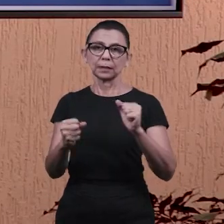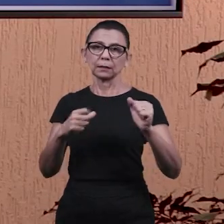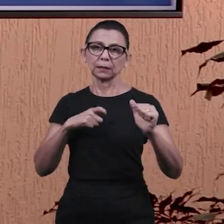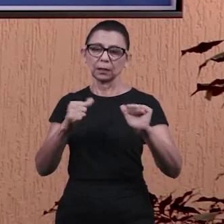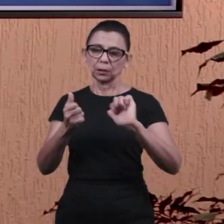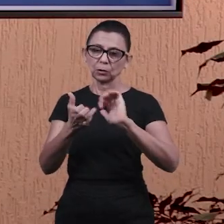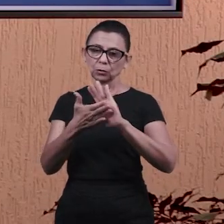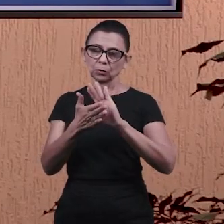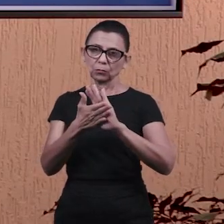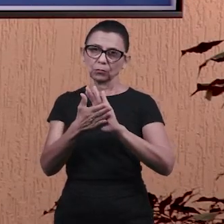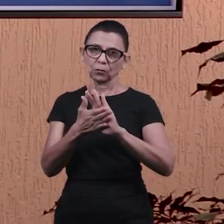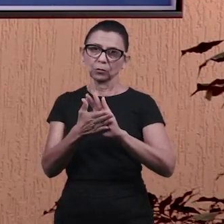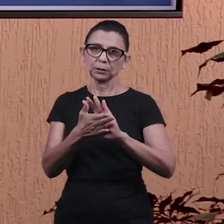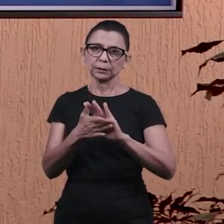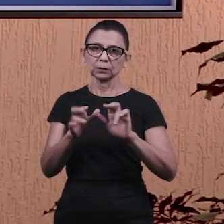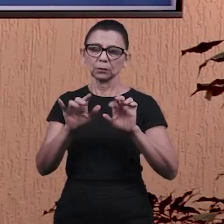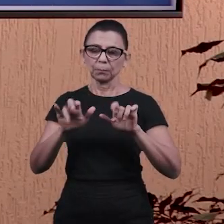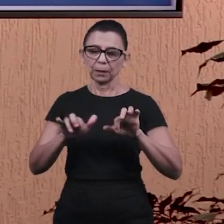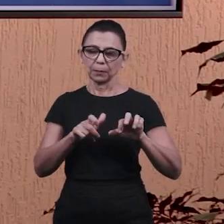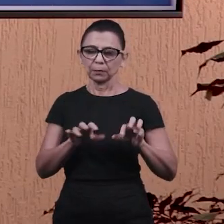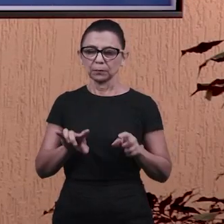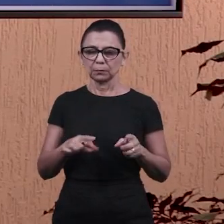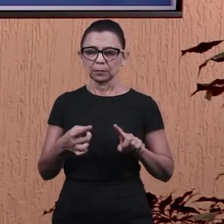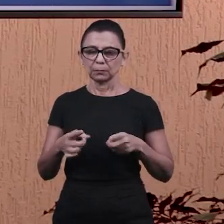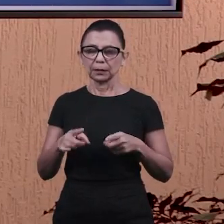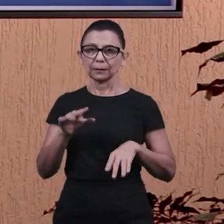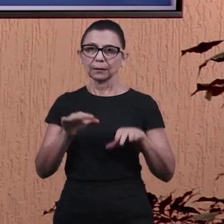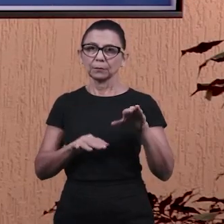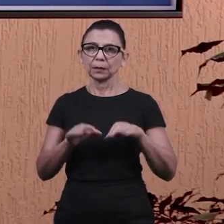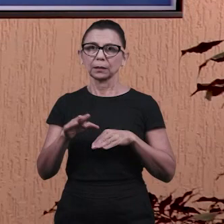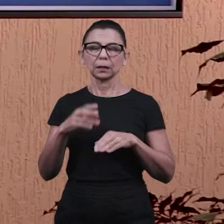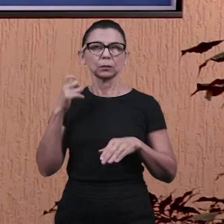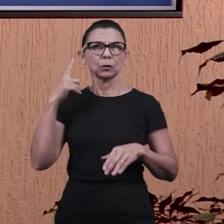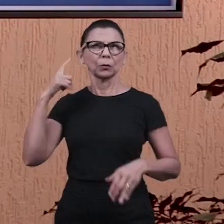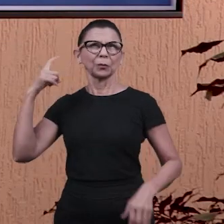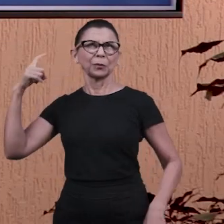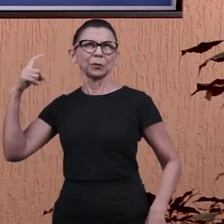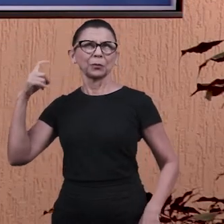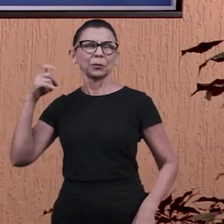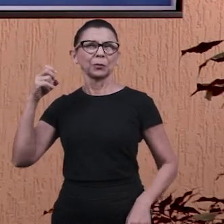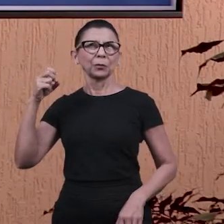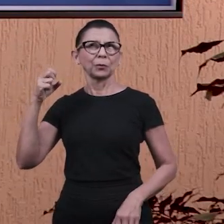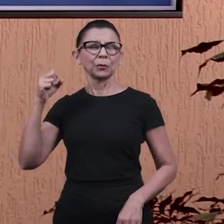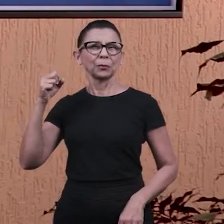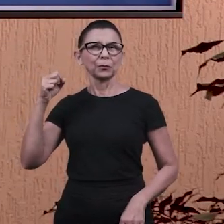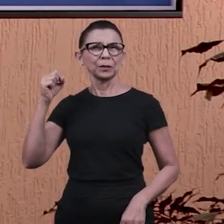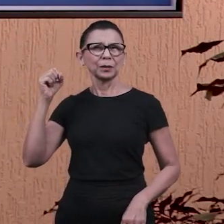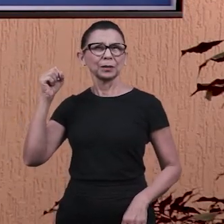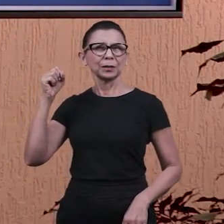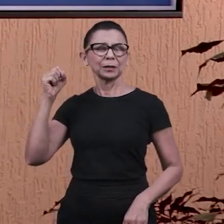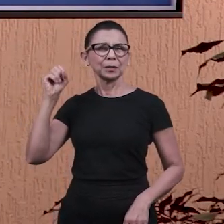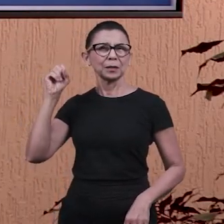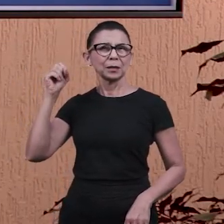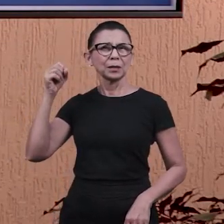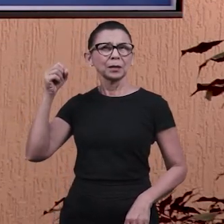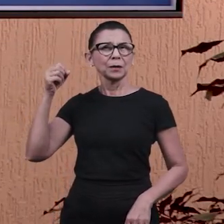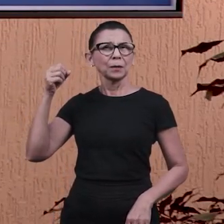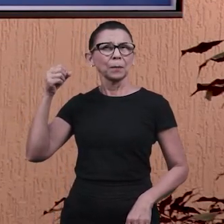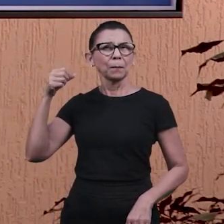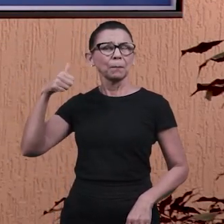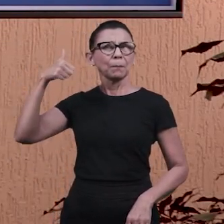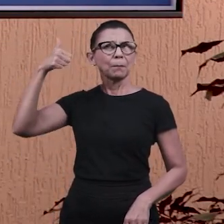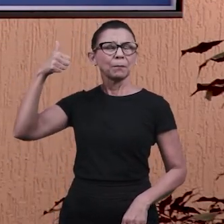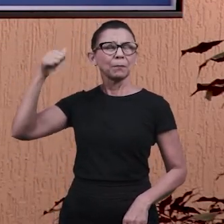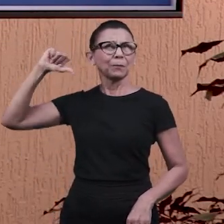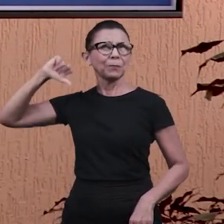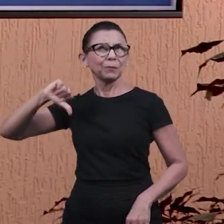a des louanges qui sont jouées en dépendant du volume de cette louange